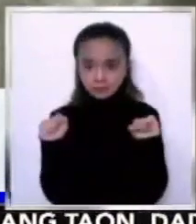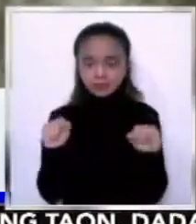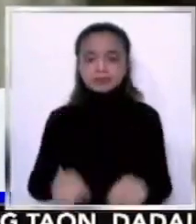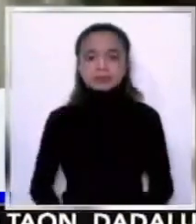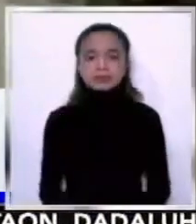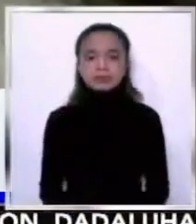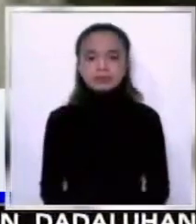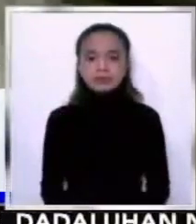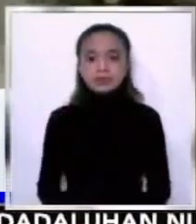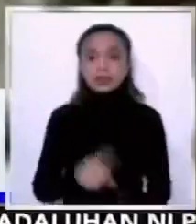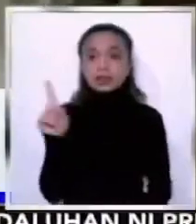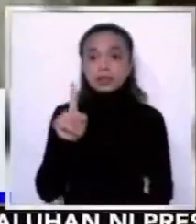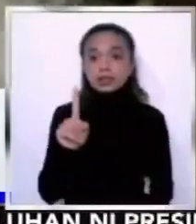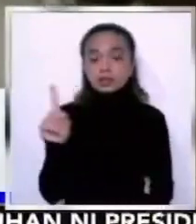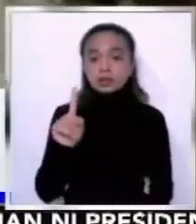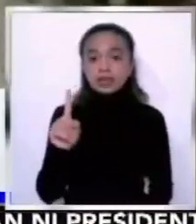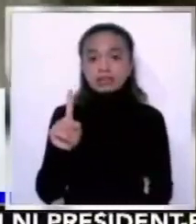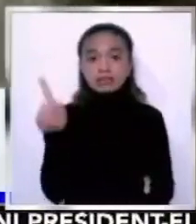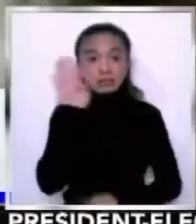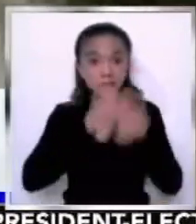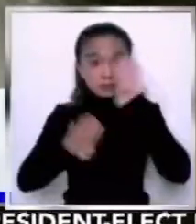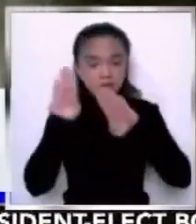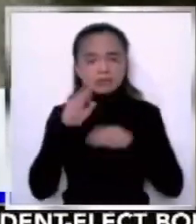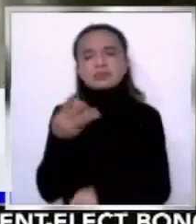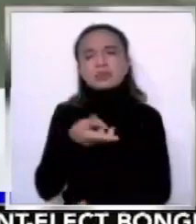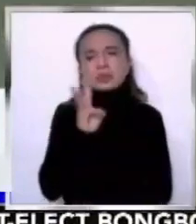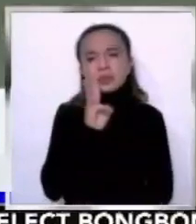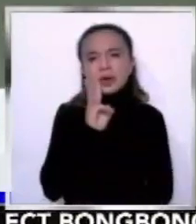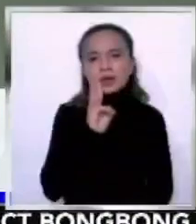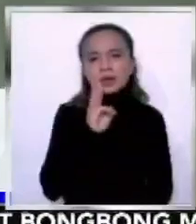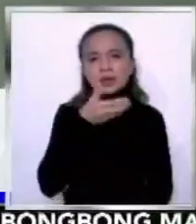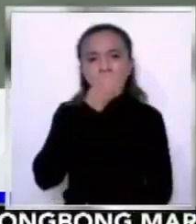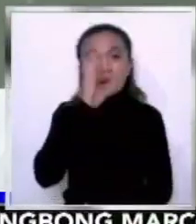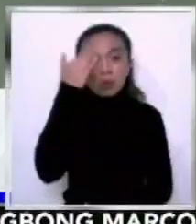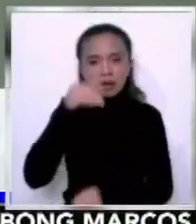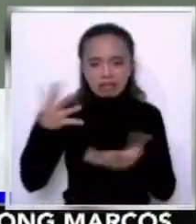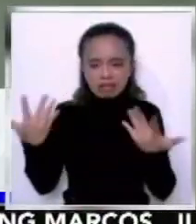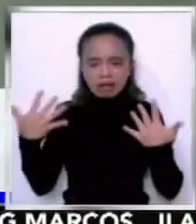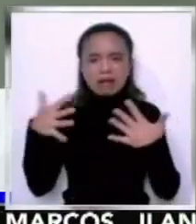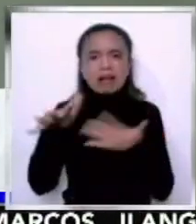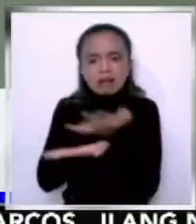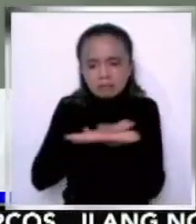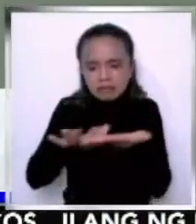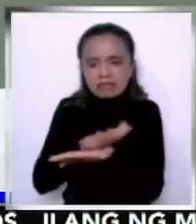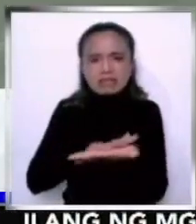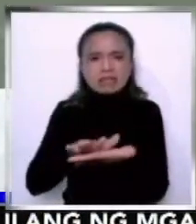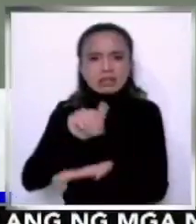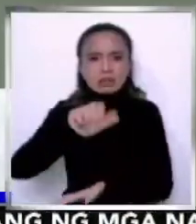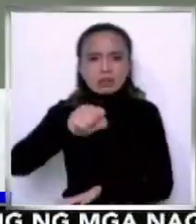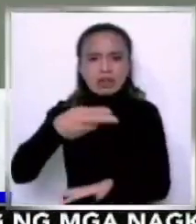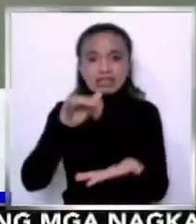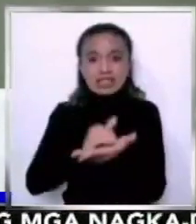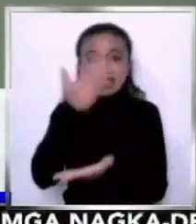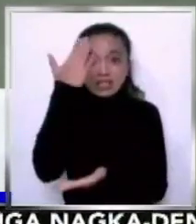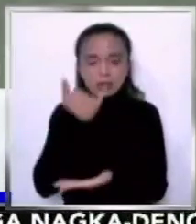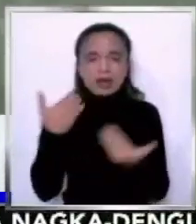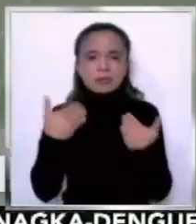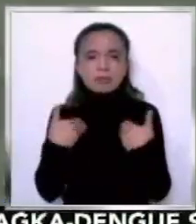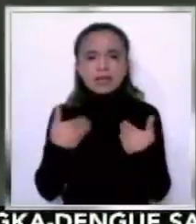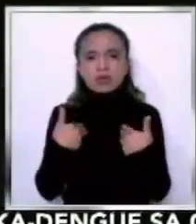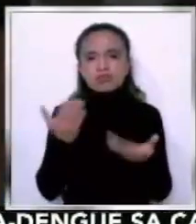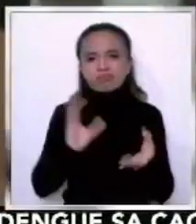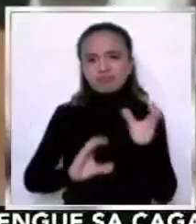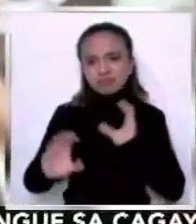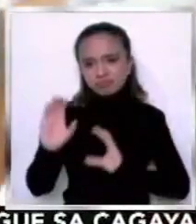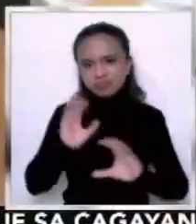Problema rin ang inuming tubig dahil nahaluan na ito ng abo kaya't kontaminado ang bukal na pangunahing pinagkukunan